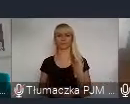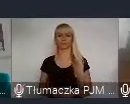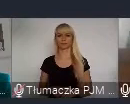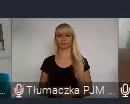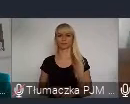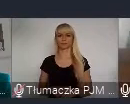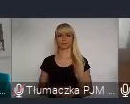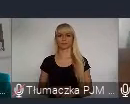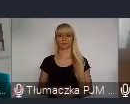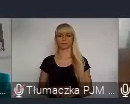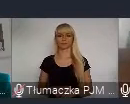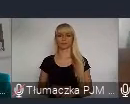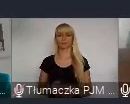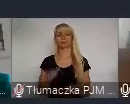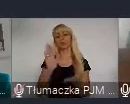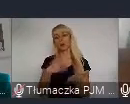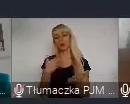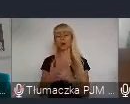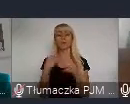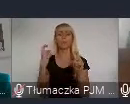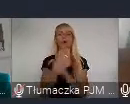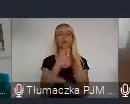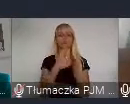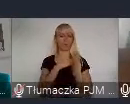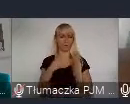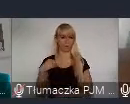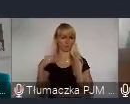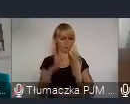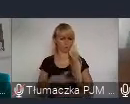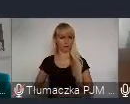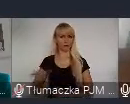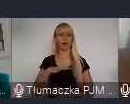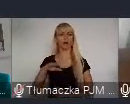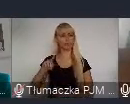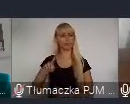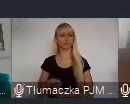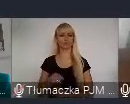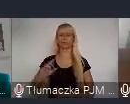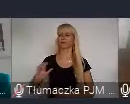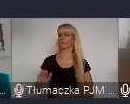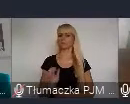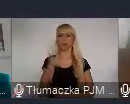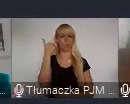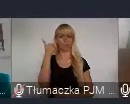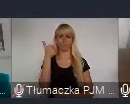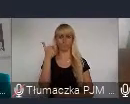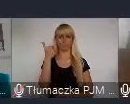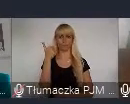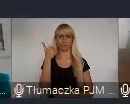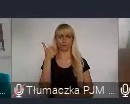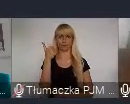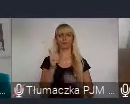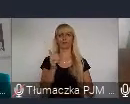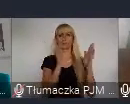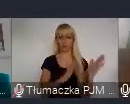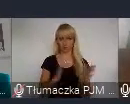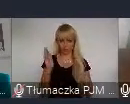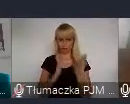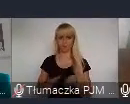w przypadku Polski muszą zostać przygotowane po pierwsze na poziomie krajowym strategia rozwoju